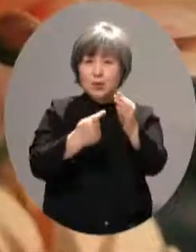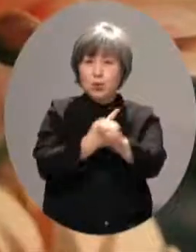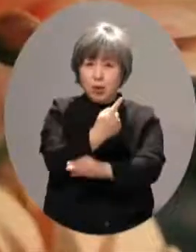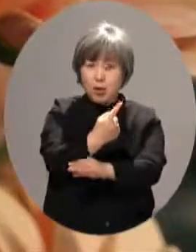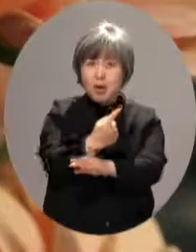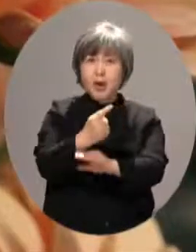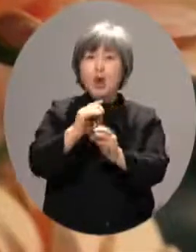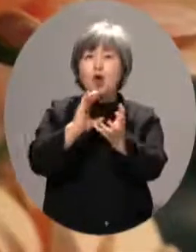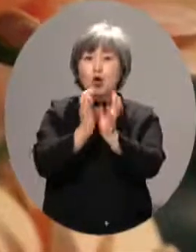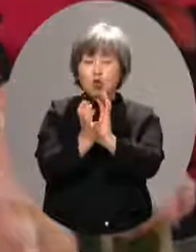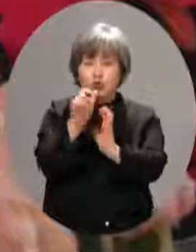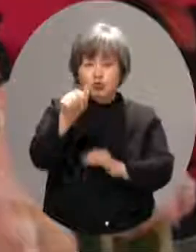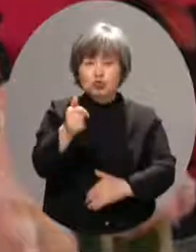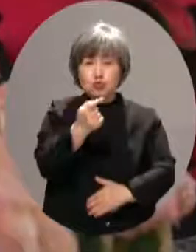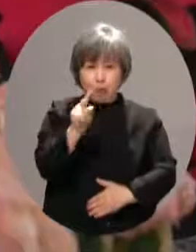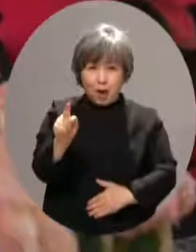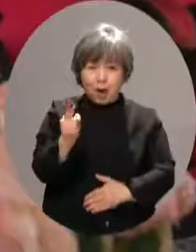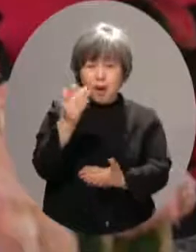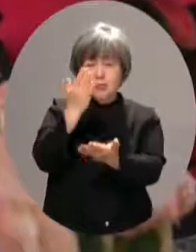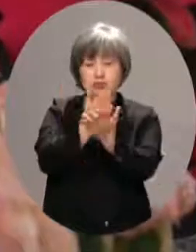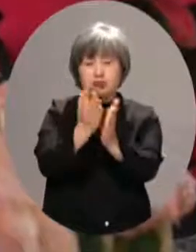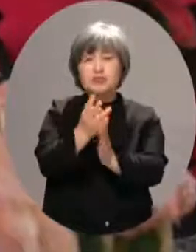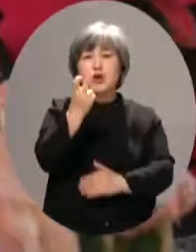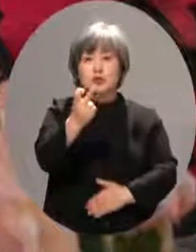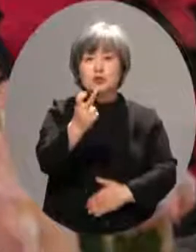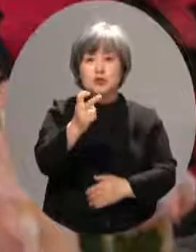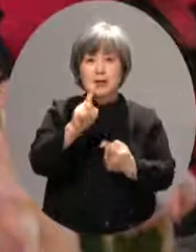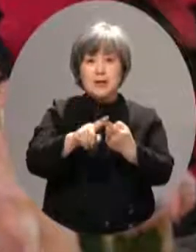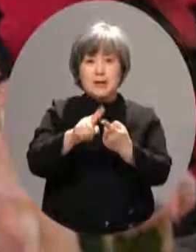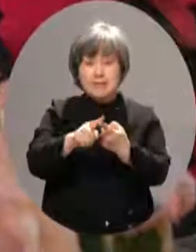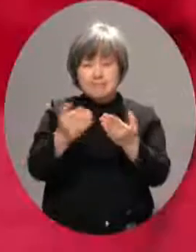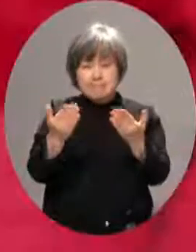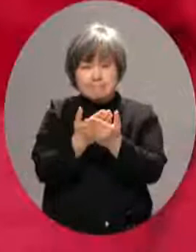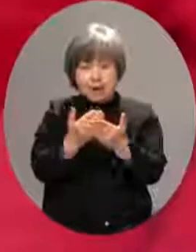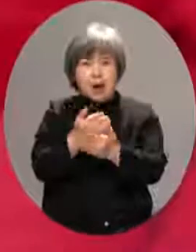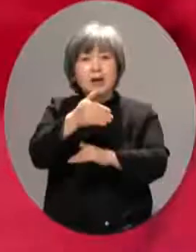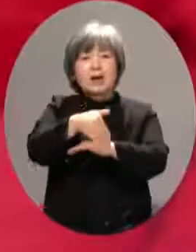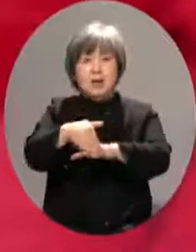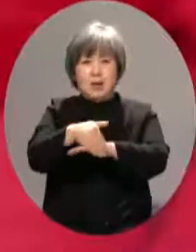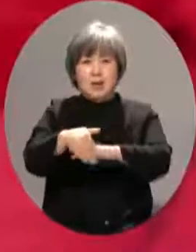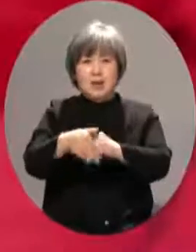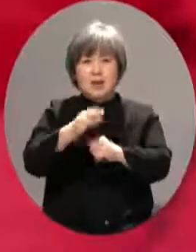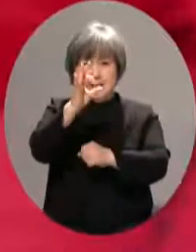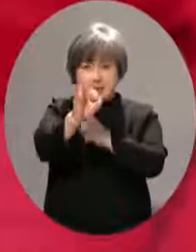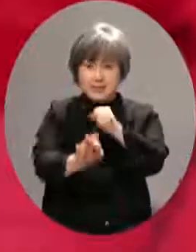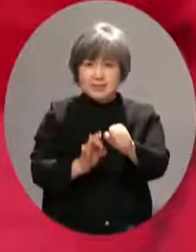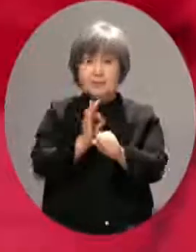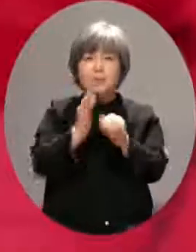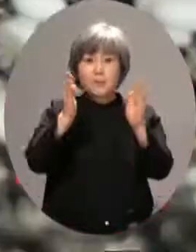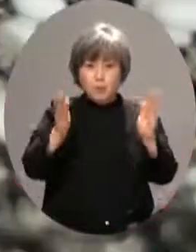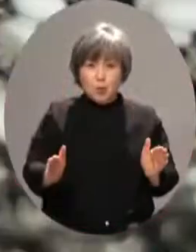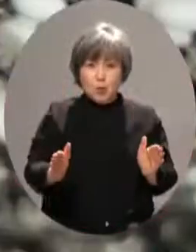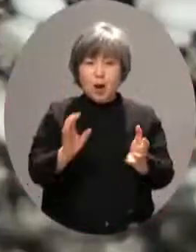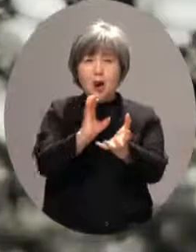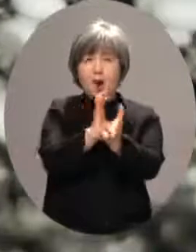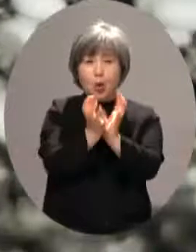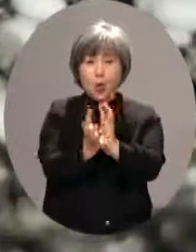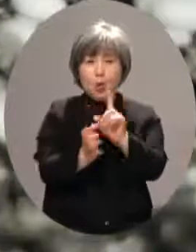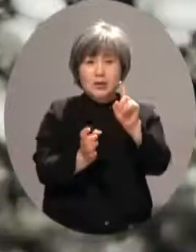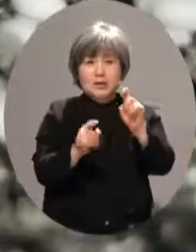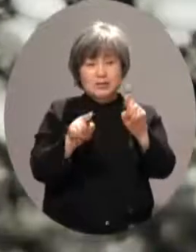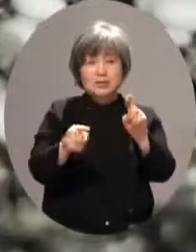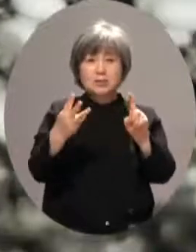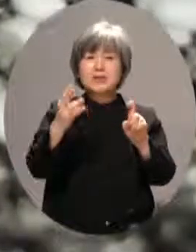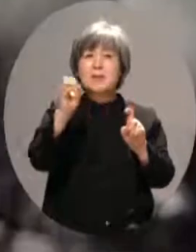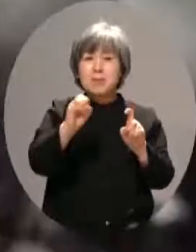키위 등 12개 작물의 자체 품종 개발을 시도해 왔습니다 지난 10년간 국산화율을 11.3%